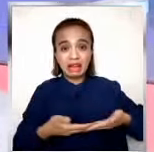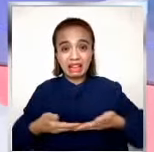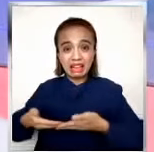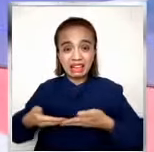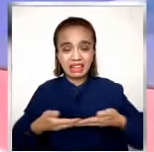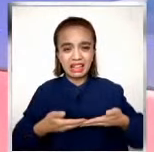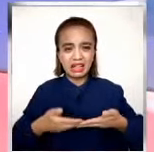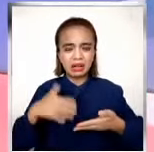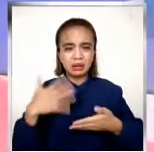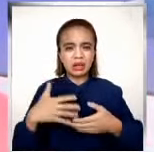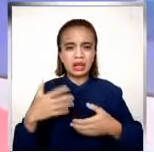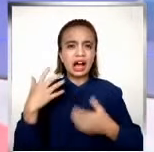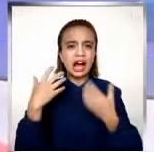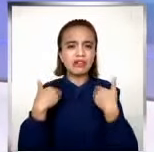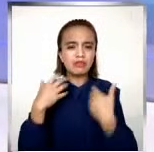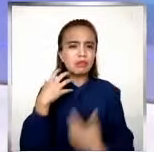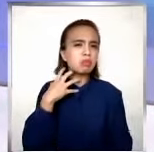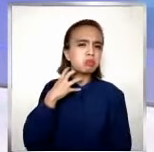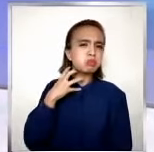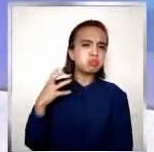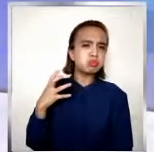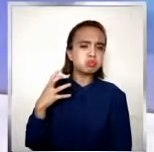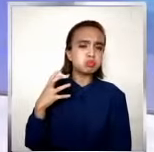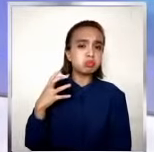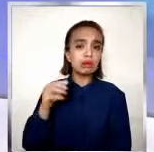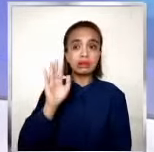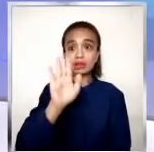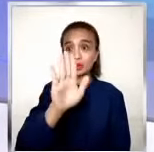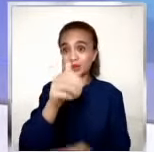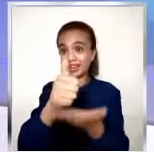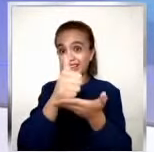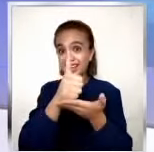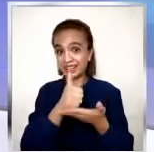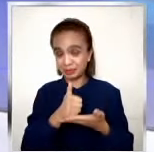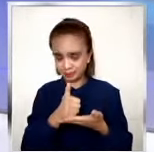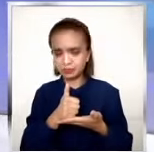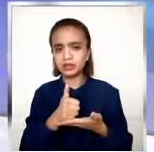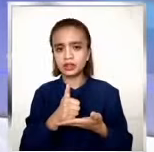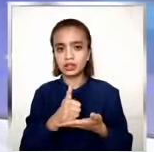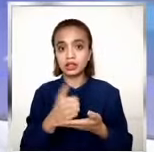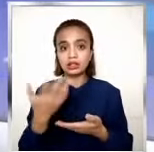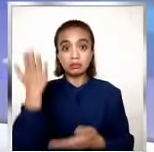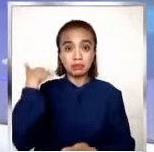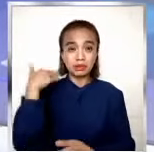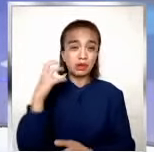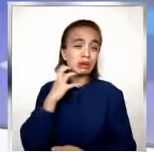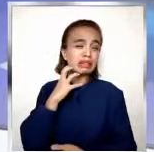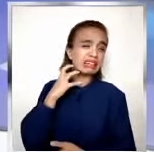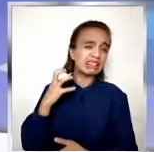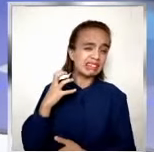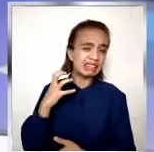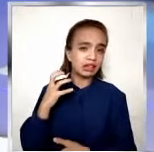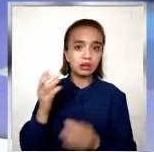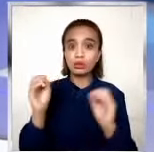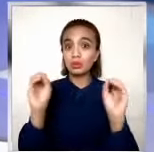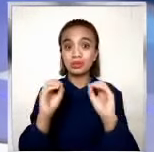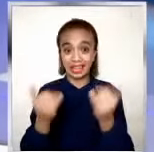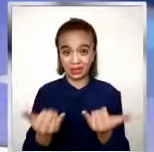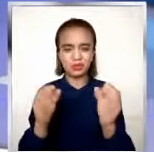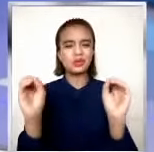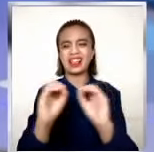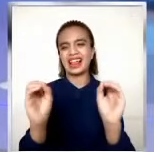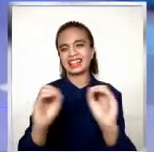leeg. At dahil po sa inyong tulong, ang bigat na kanya noong iniinda, aba, wala na ngayon. At sa muli